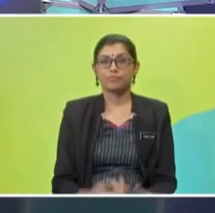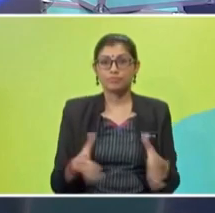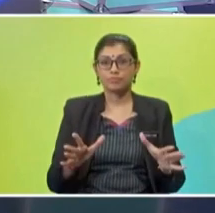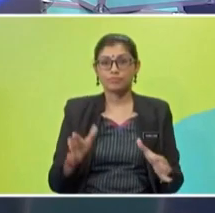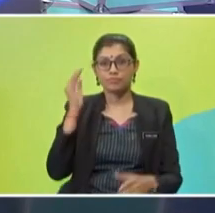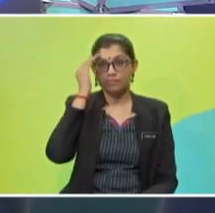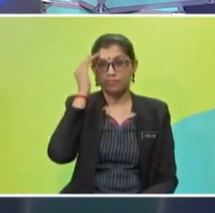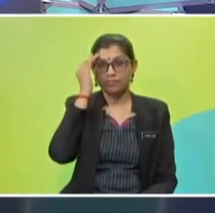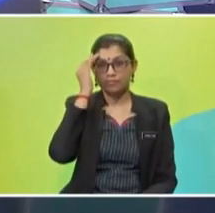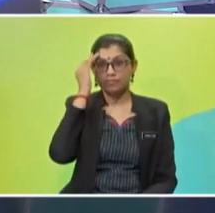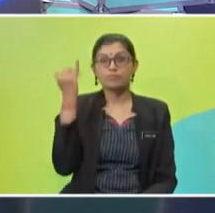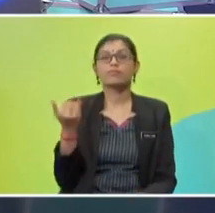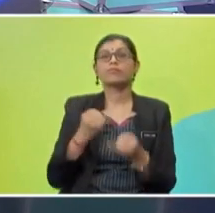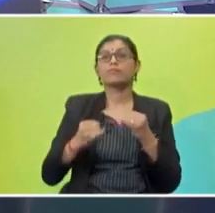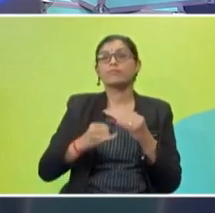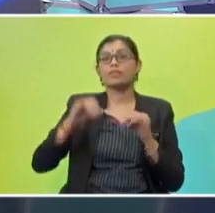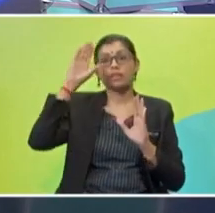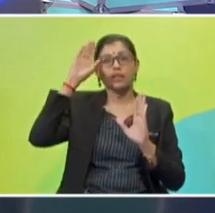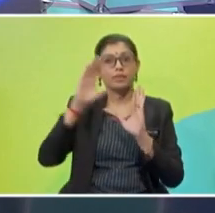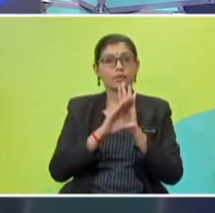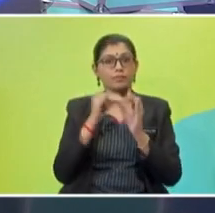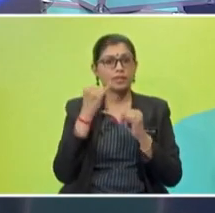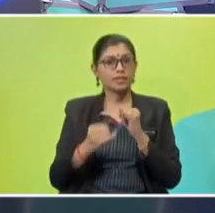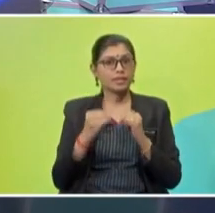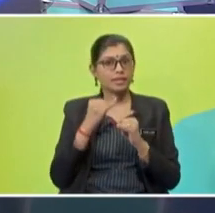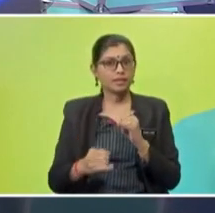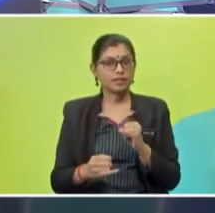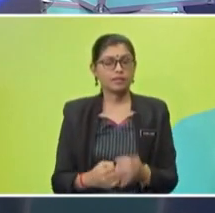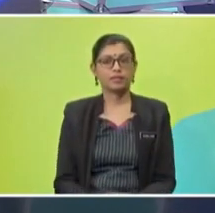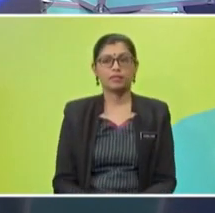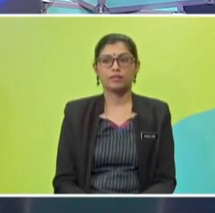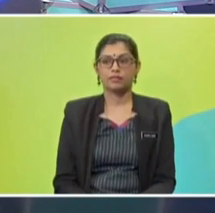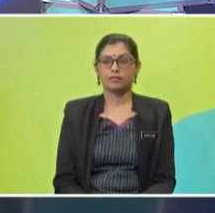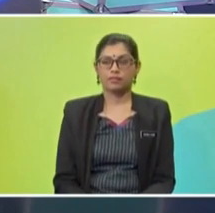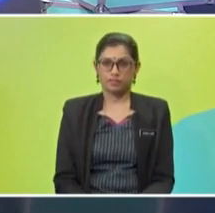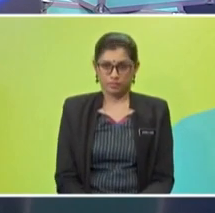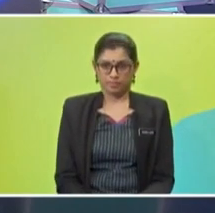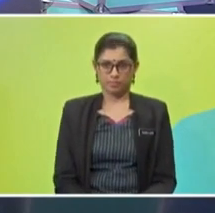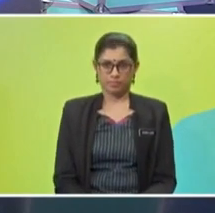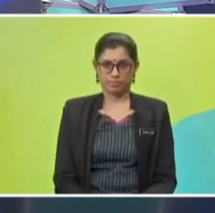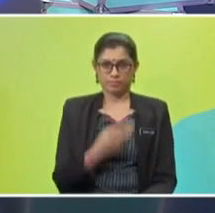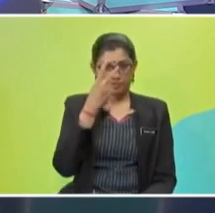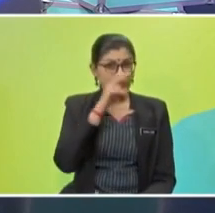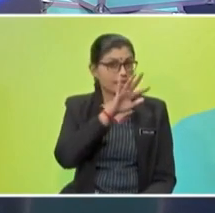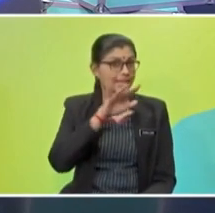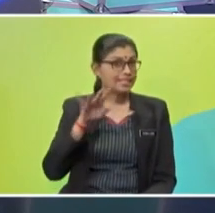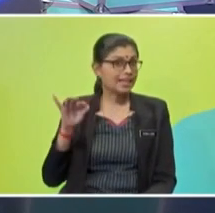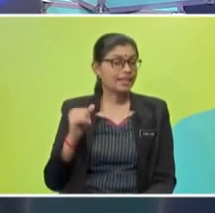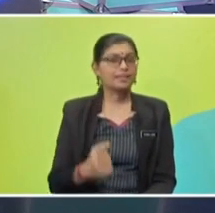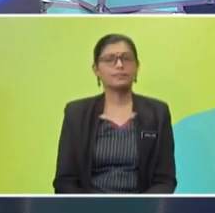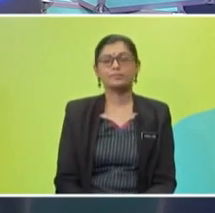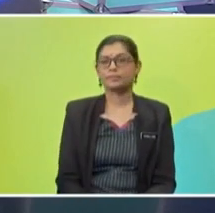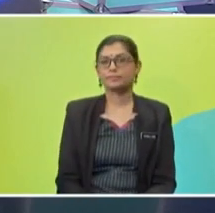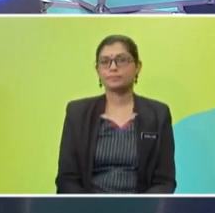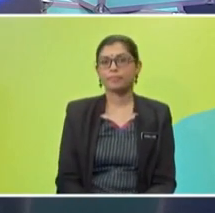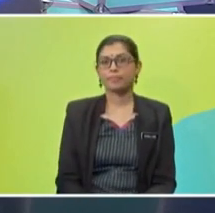dan arnav karnaval noche ini adalah ejaan untuk anak dipakai lekatkan dulu